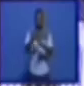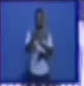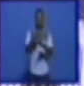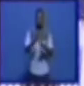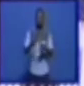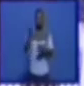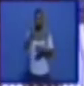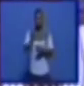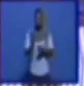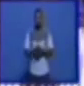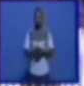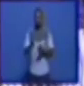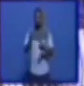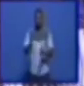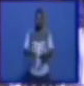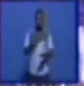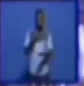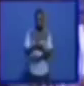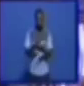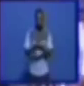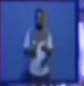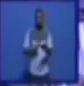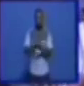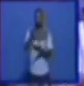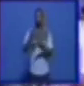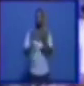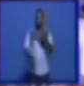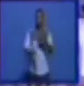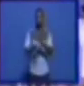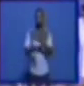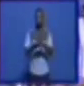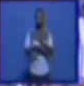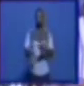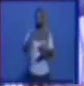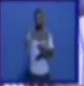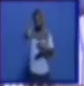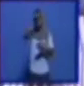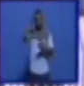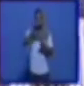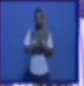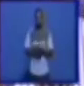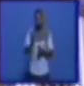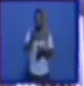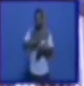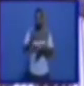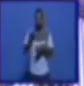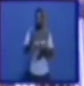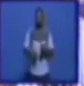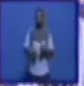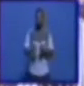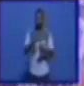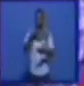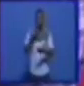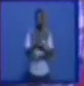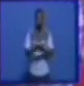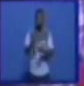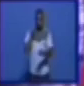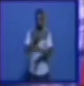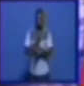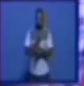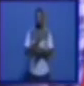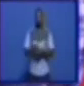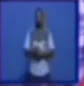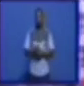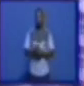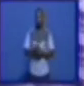BADEA. Donc la BADEA était rassurée que son financement sera bientôt mis en œuvre pour la distribution de l'eau à Ouagadougou. Autre